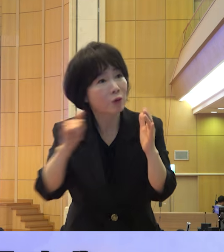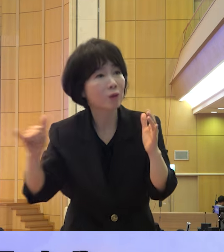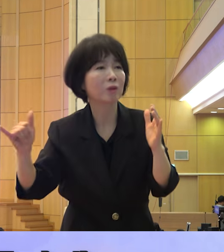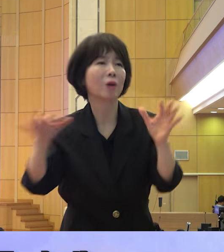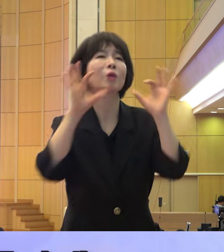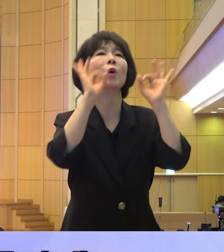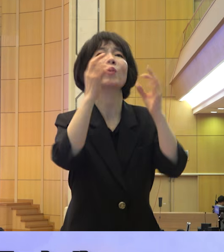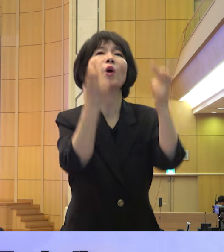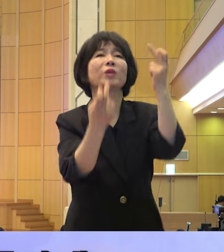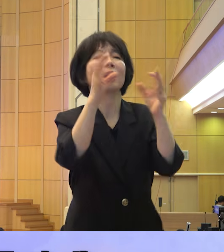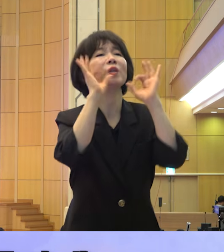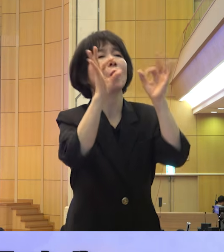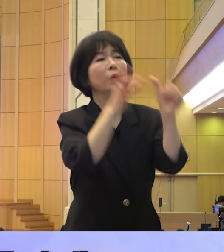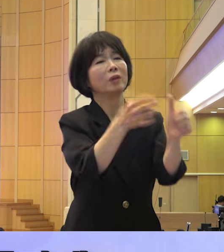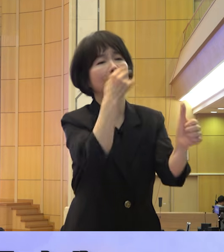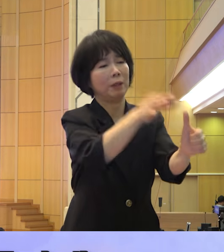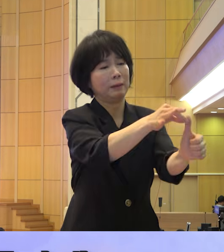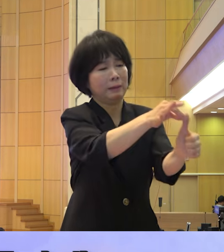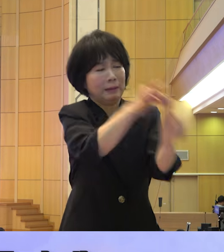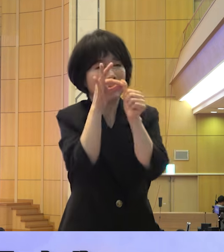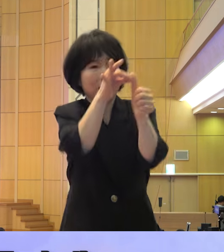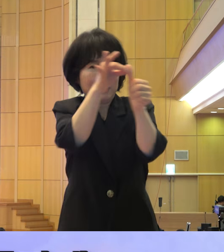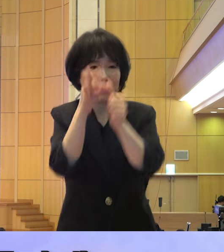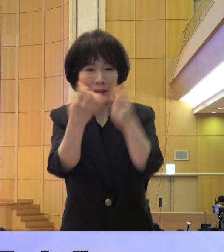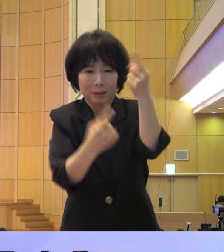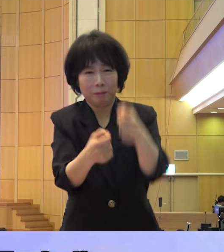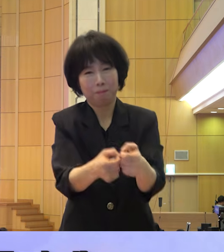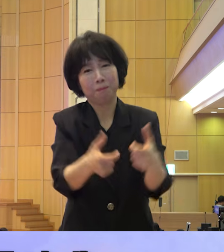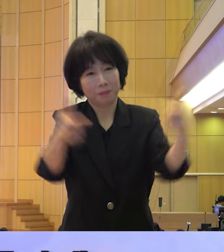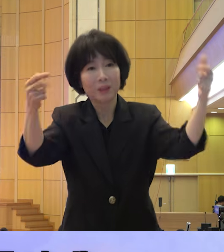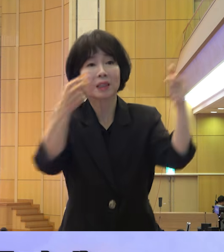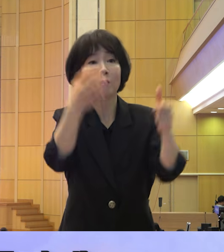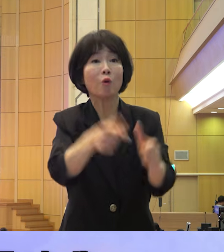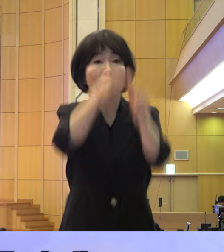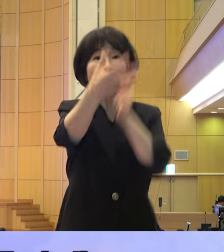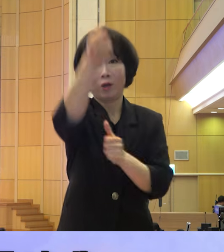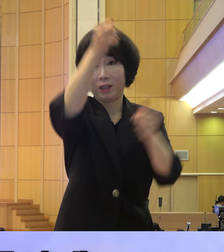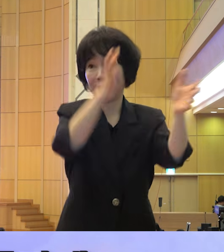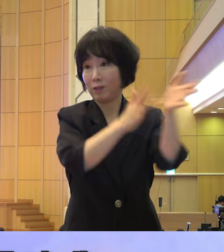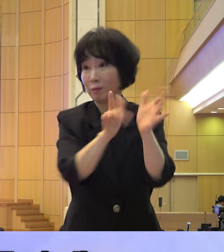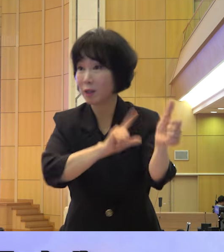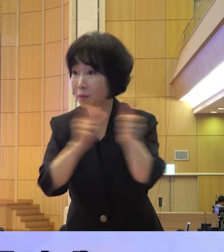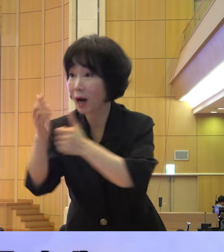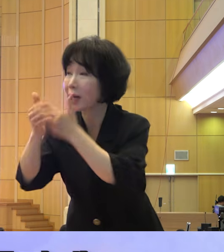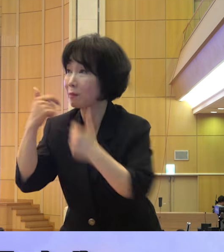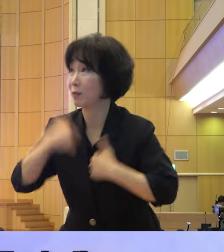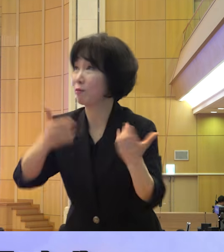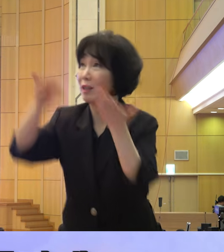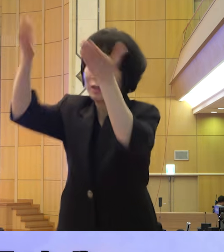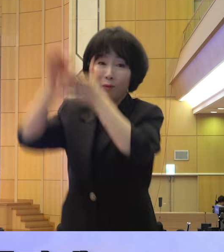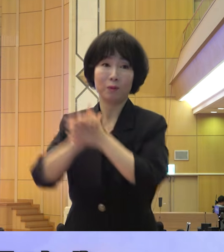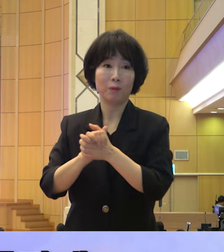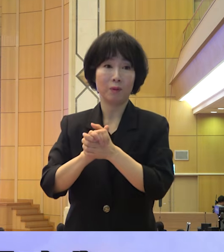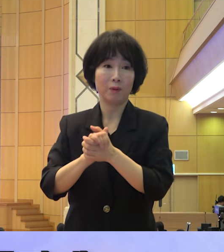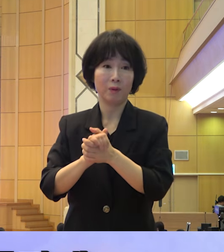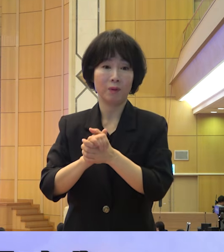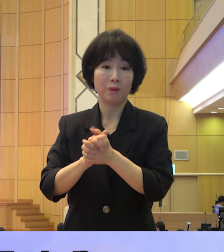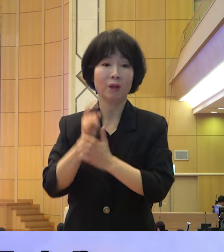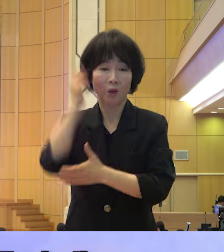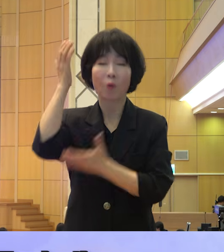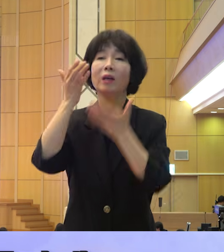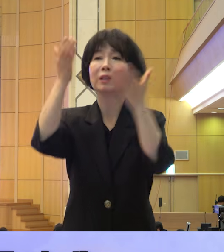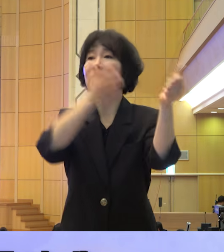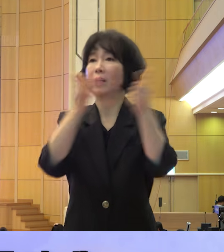가족, 형제라든가 또 아시는 분들, 이웃분들 전도해서 하나님을 기쁘게 하고